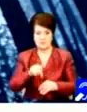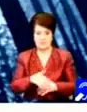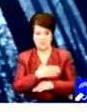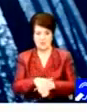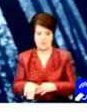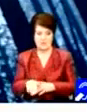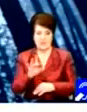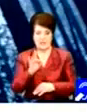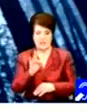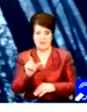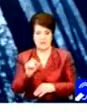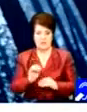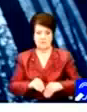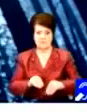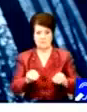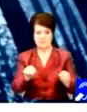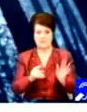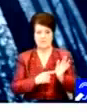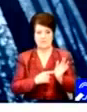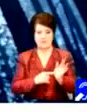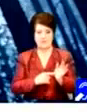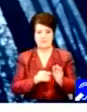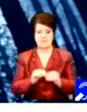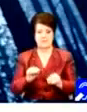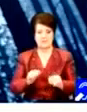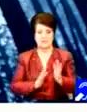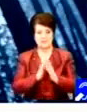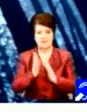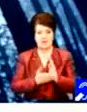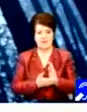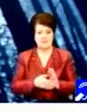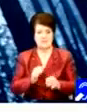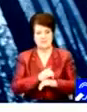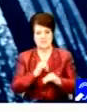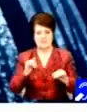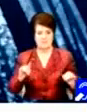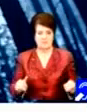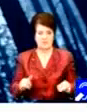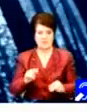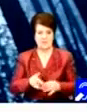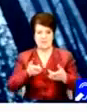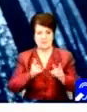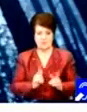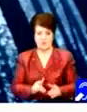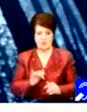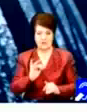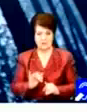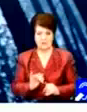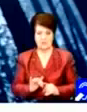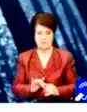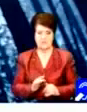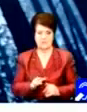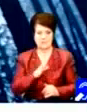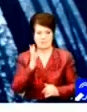malul râului Răut sunt plantate 6 hectare de fâșii forestiere. Ele sunt menite să dezvolte habitatele naturale, dar și să împiedice